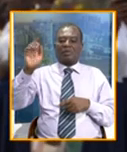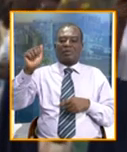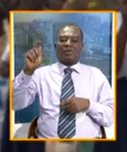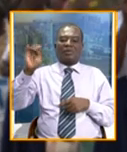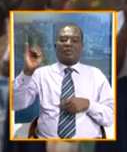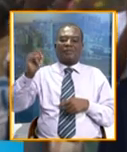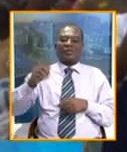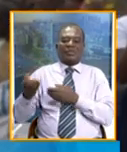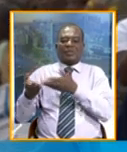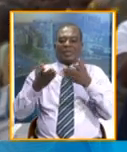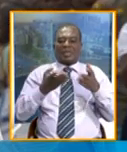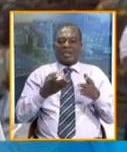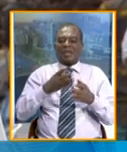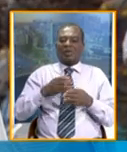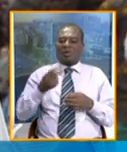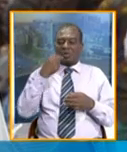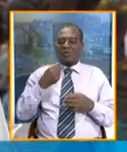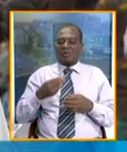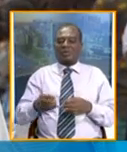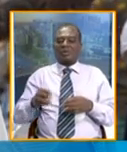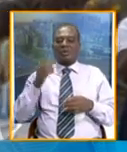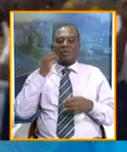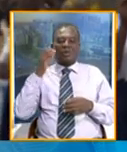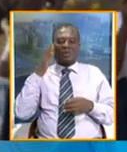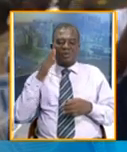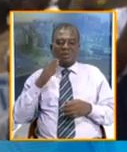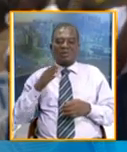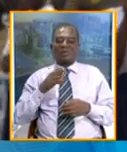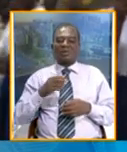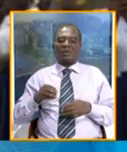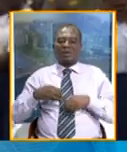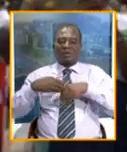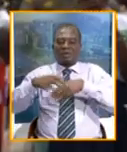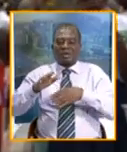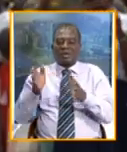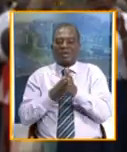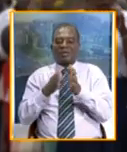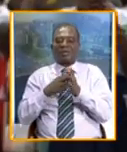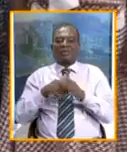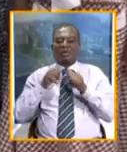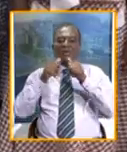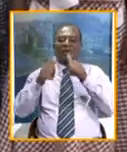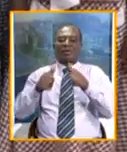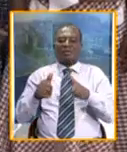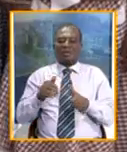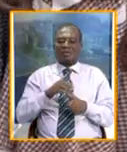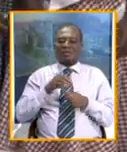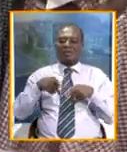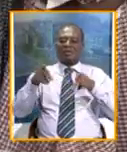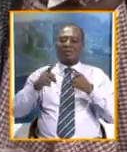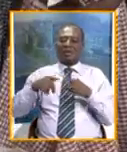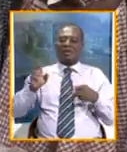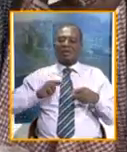a transportés, nourris, logés, scolarisés gracieusement? N'as-tu pas permis à